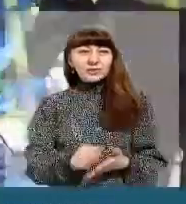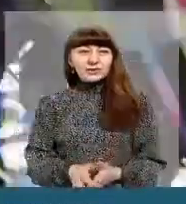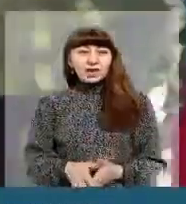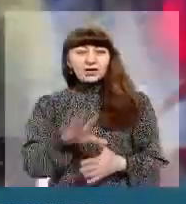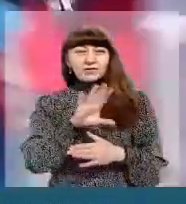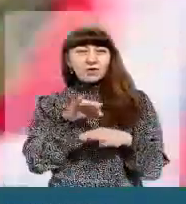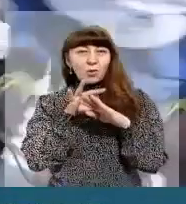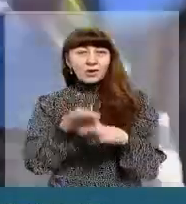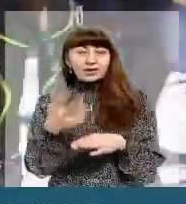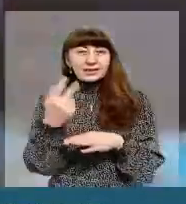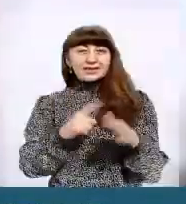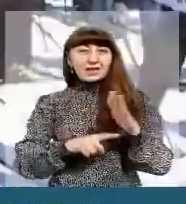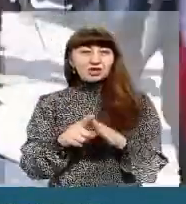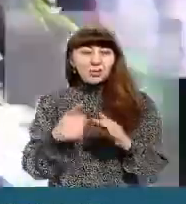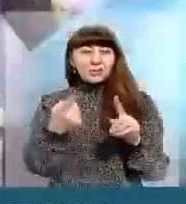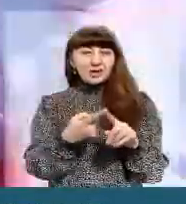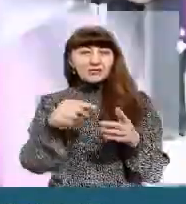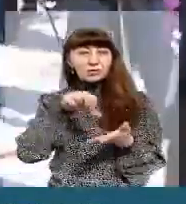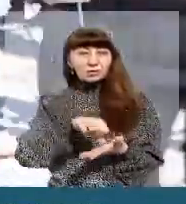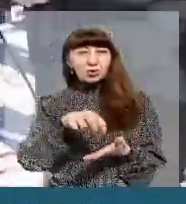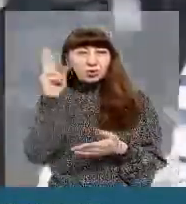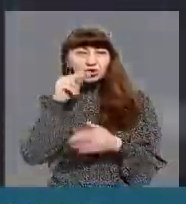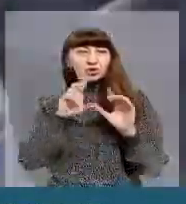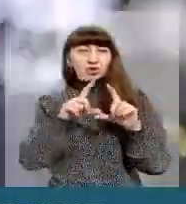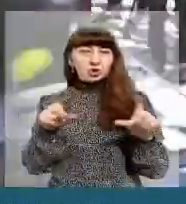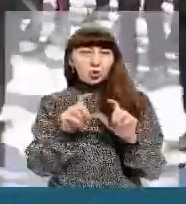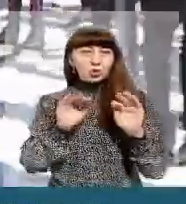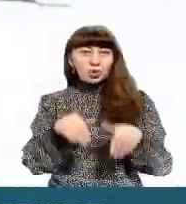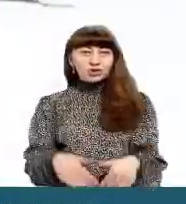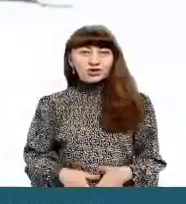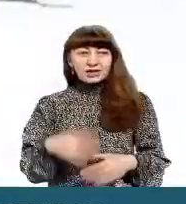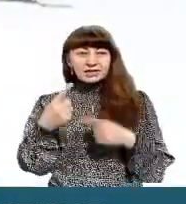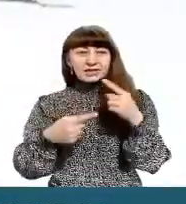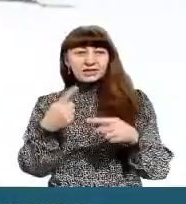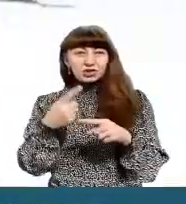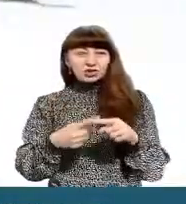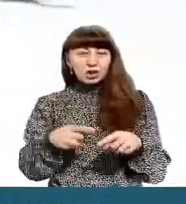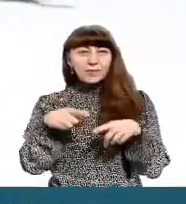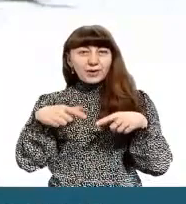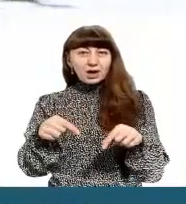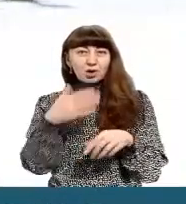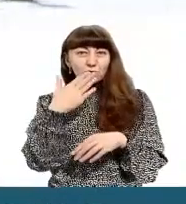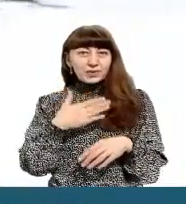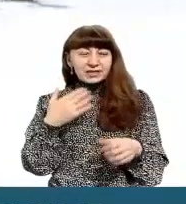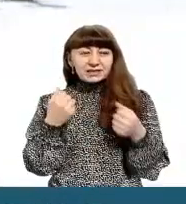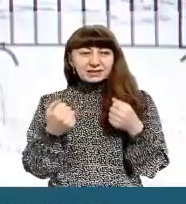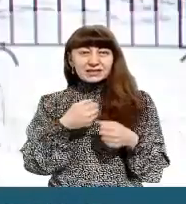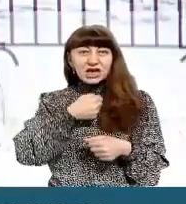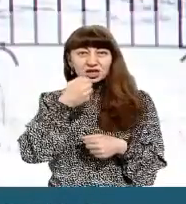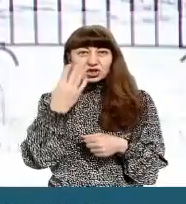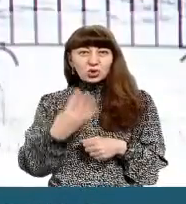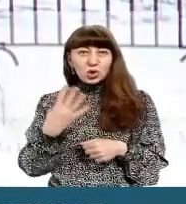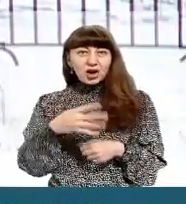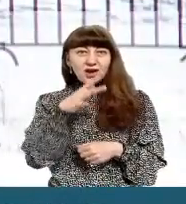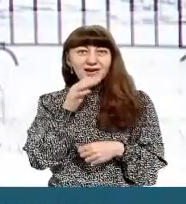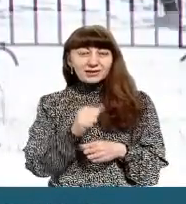Всего провели 3 старта. Первыми на лыжи встали учащиеся школ и колледжей. Следующими дистанцию прошли любители спорта старше 40